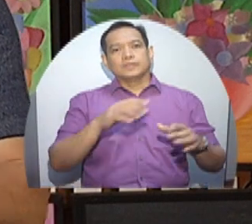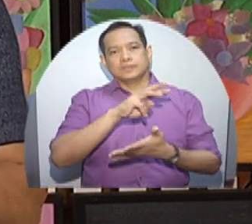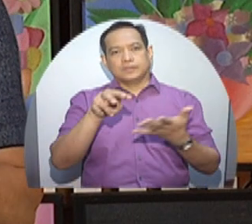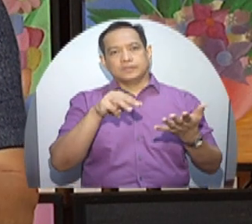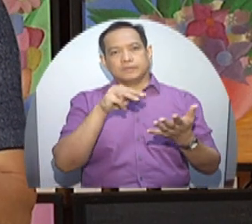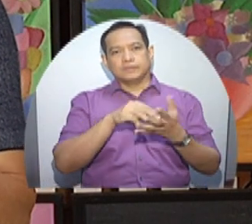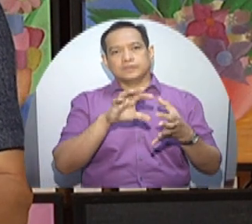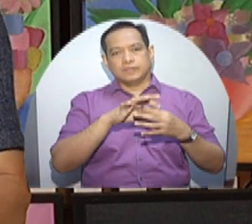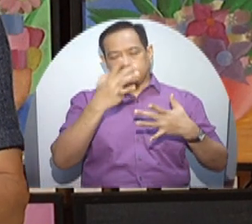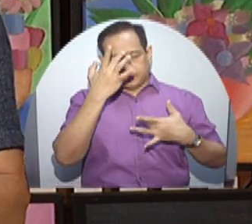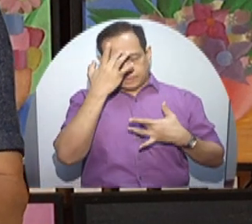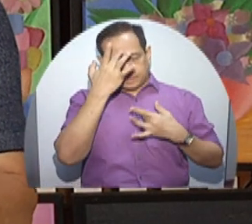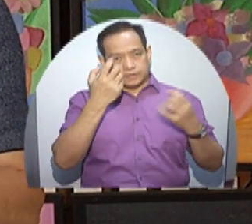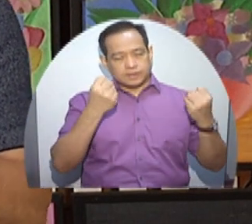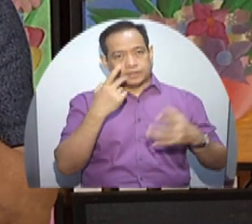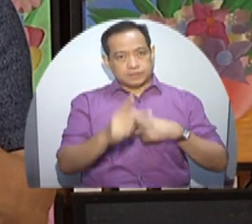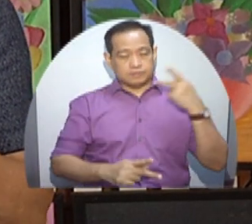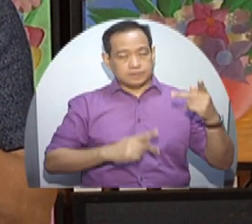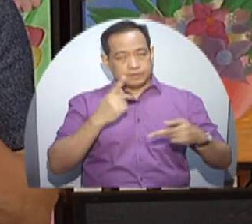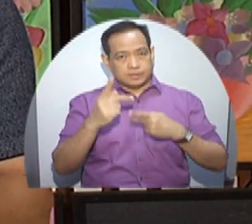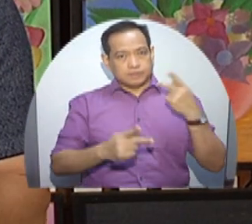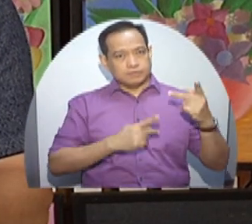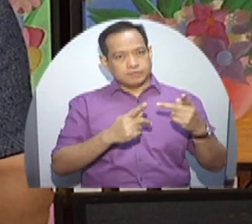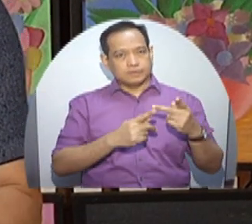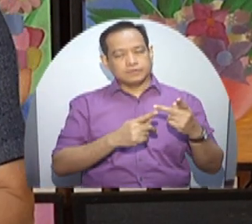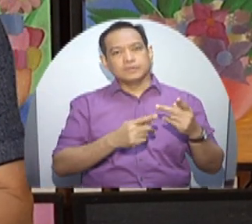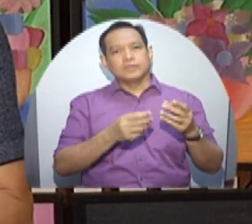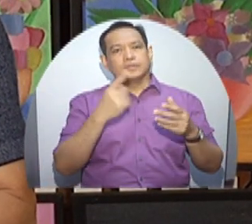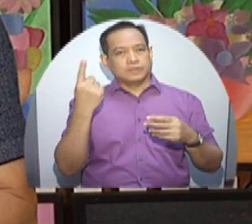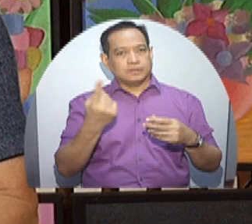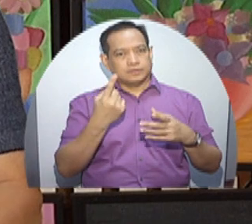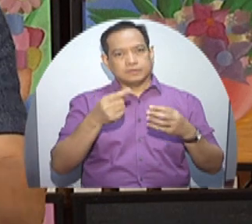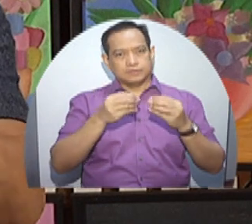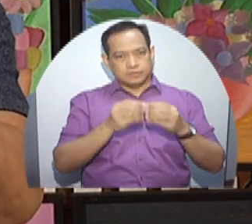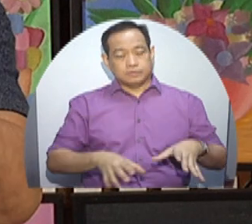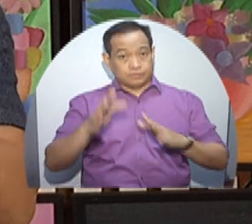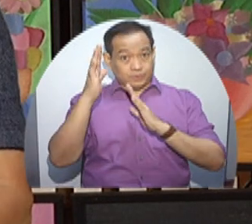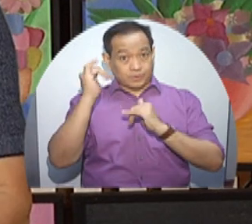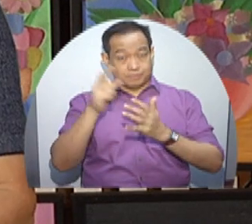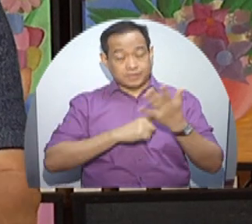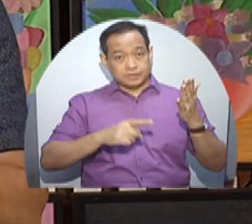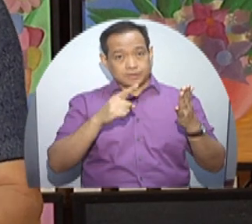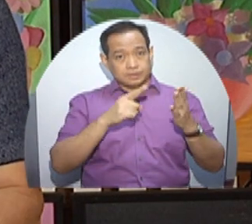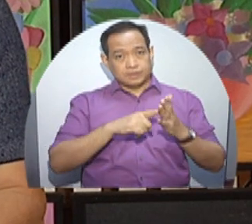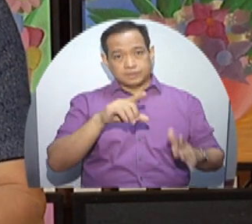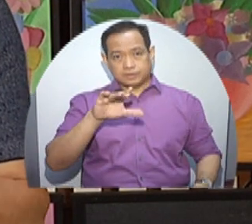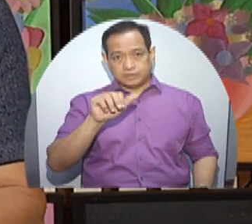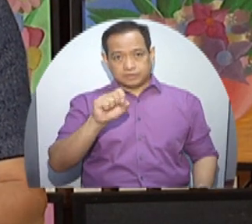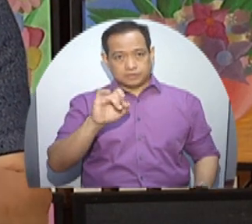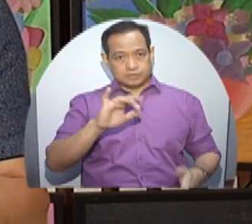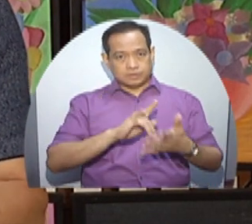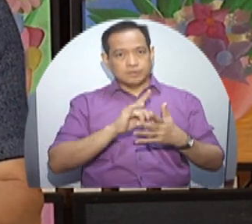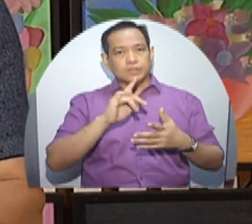Sa kalagitnaan ng karamdaman, madalas ang mga tao ay nawawalan ng pag-asa. Ngunit ito ang kaso